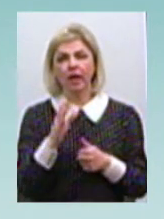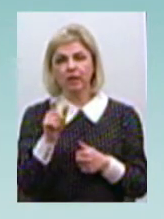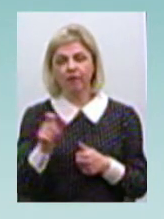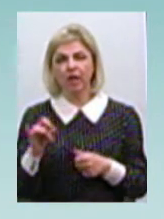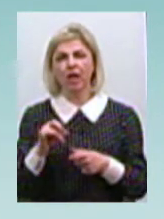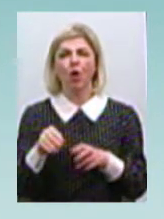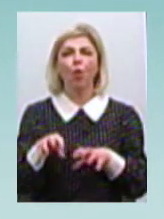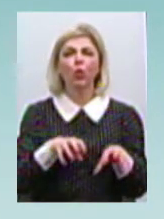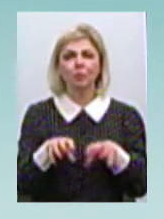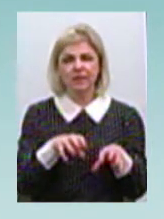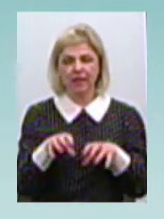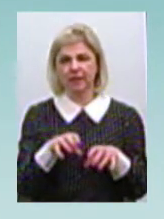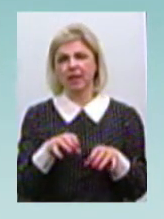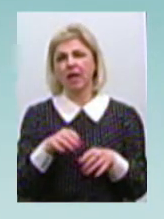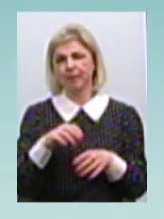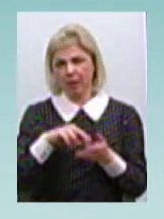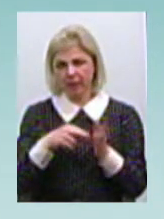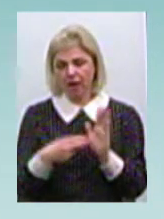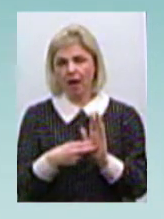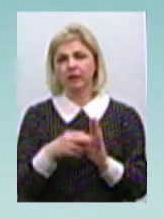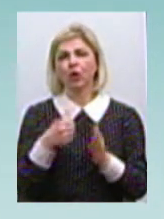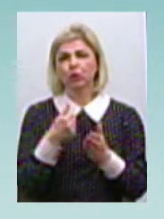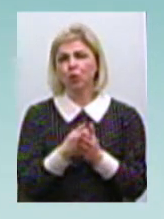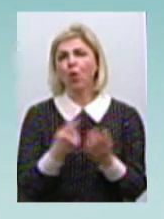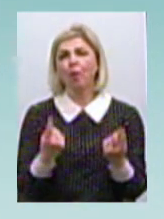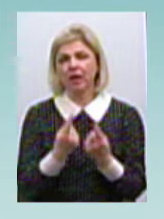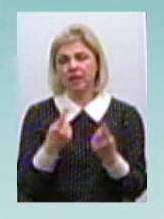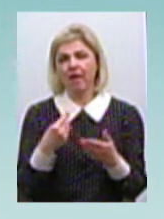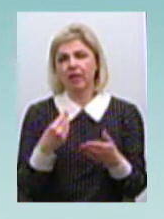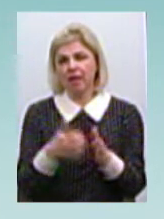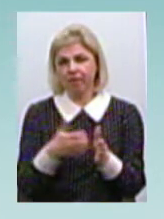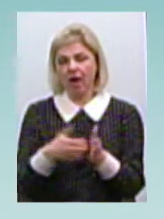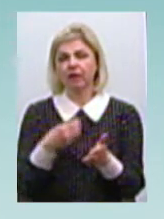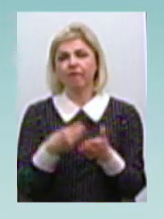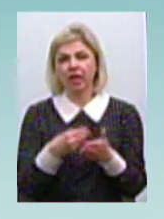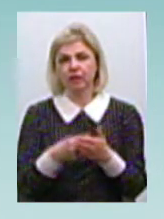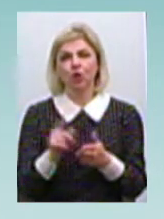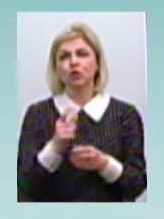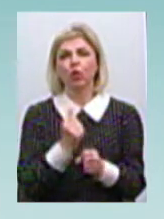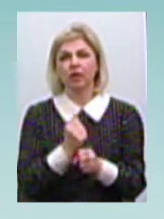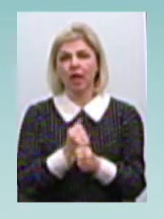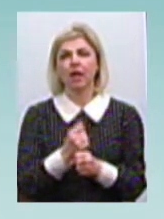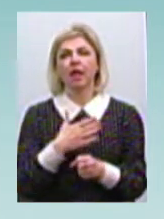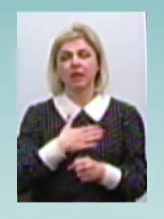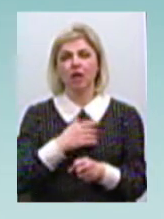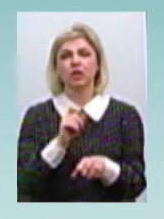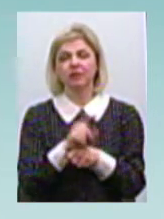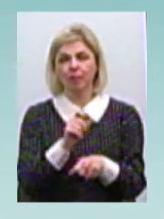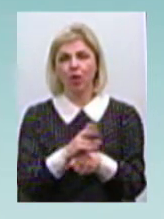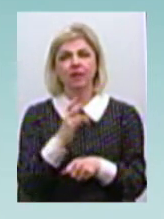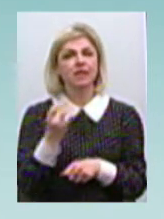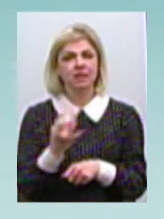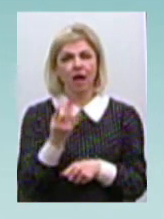спайок, які вибудовувалися десятиліттями, до банальної відсутності фінансового ресурсу, що робило наші замовлення нецікавими для потужних